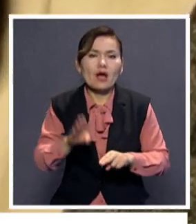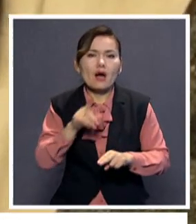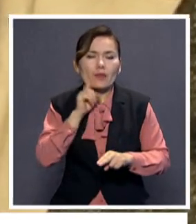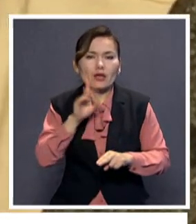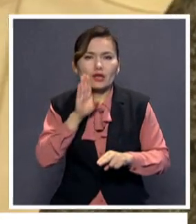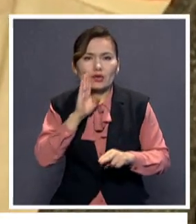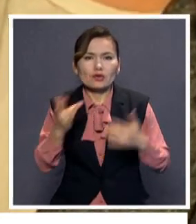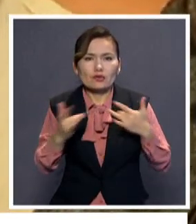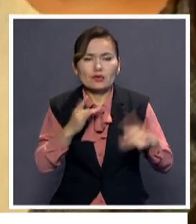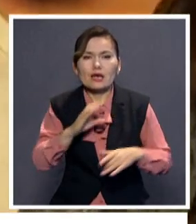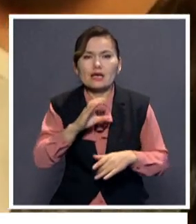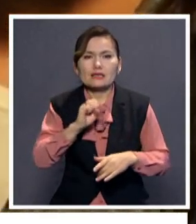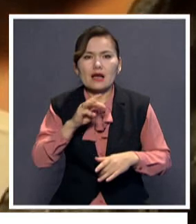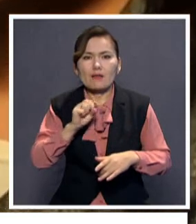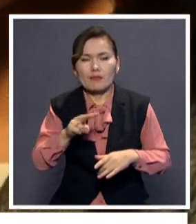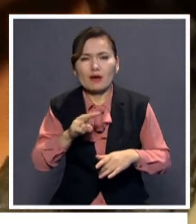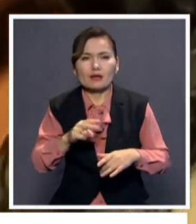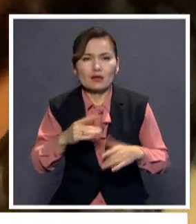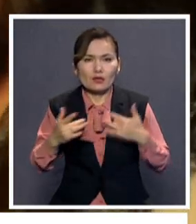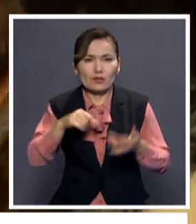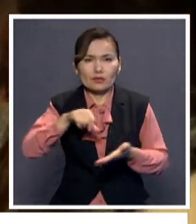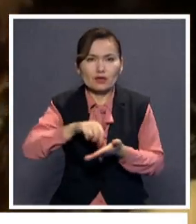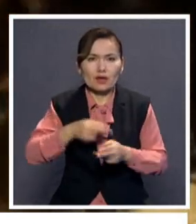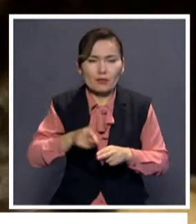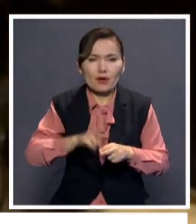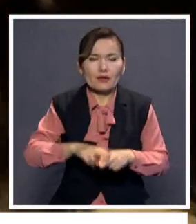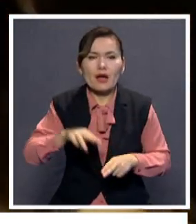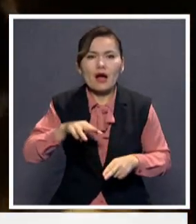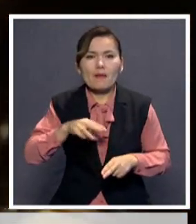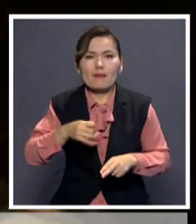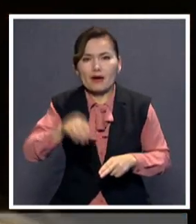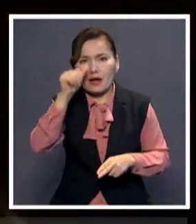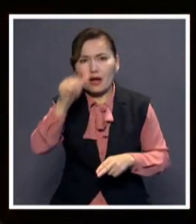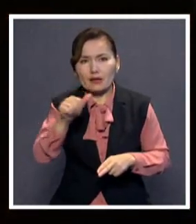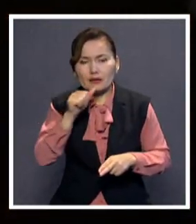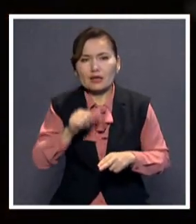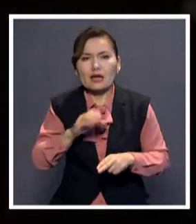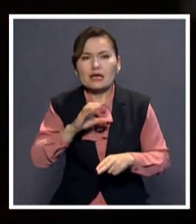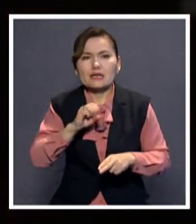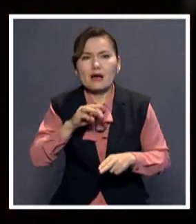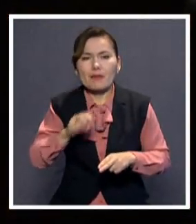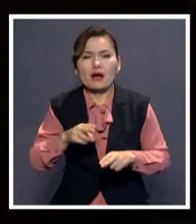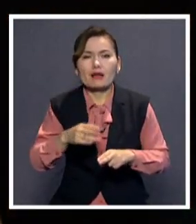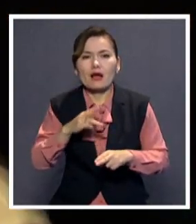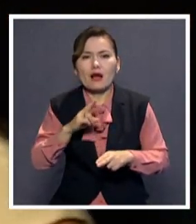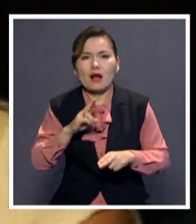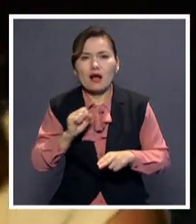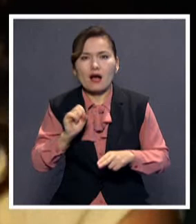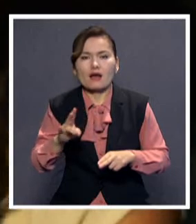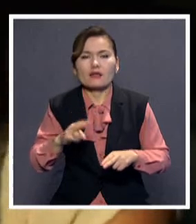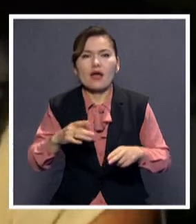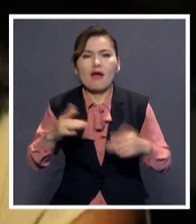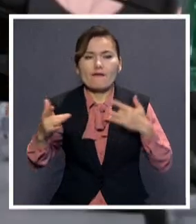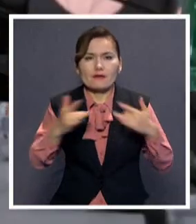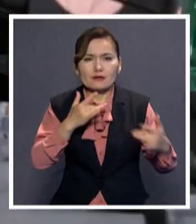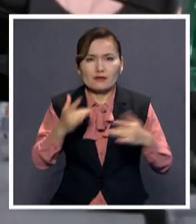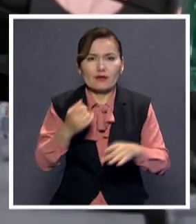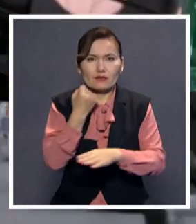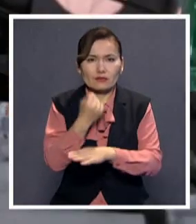ойнады. Режиссері Сергей Дворцевой. Ал мамыр айында Самалдың өзі Кан фестивалінің үздік актрисасы атанған еді.